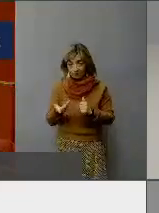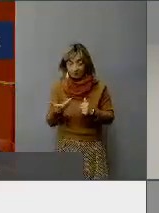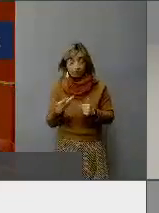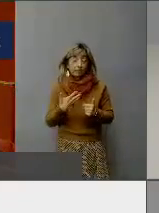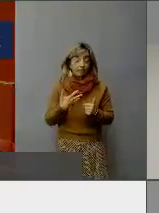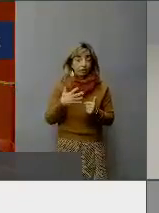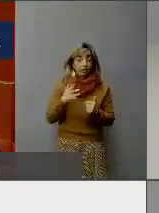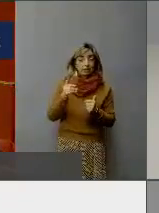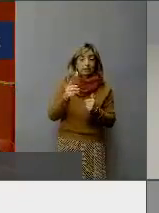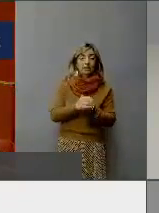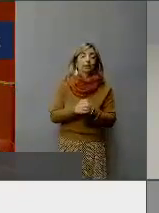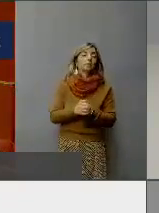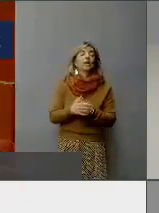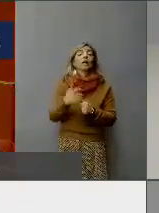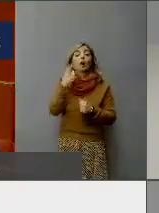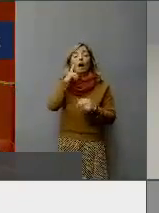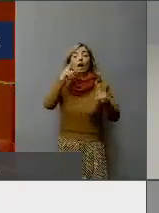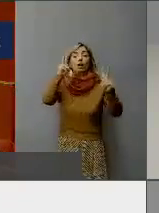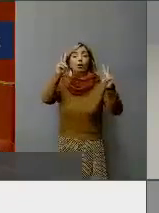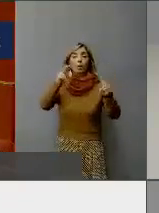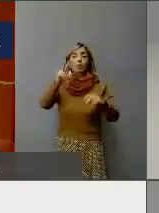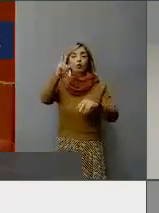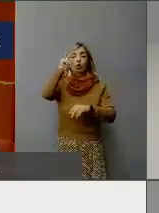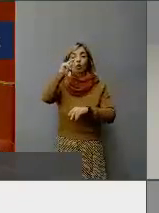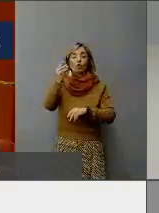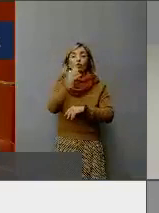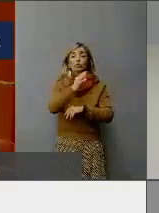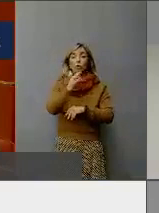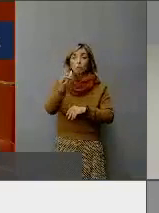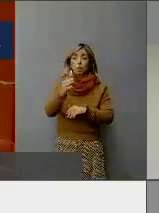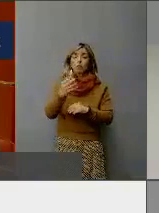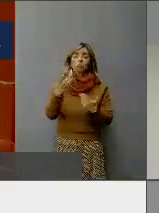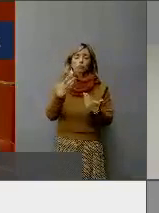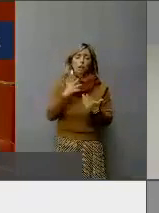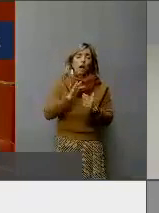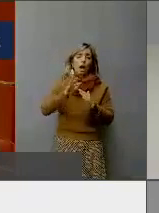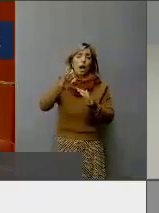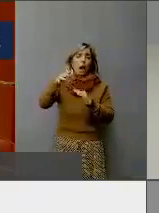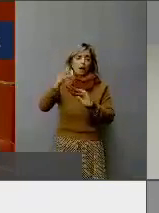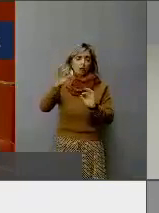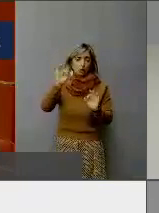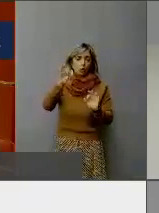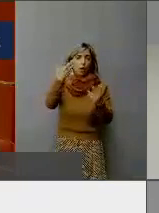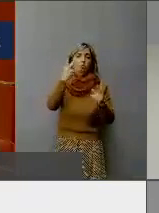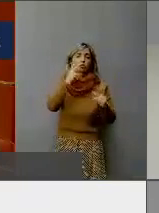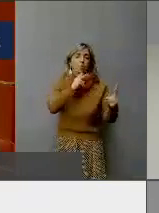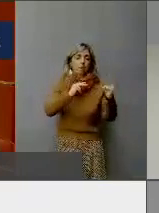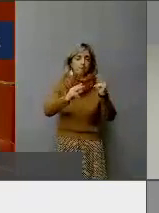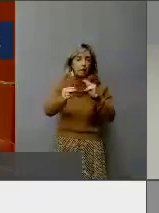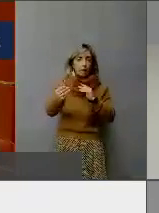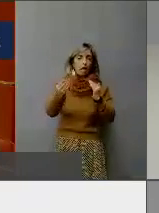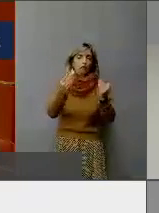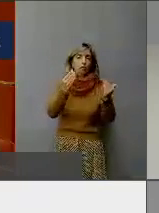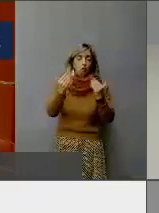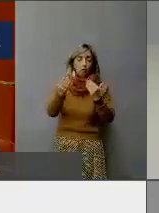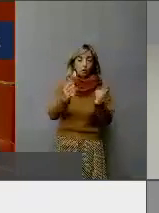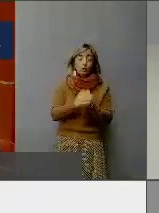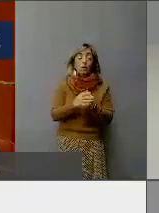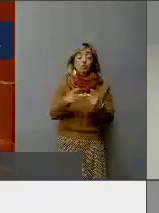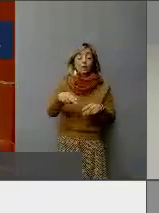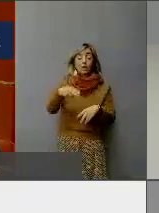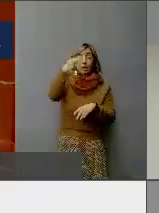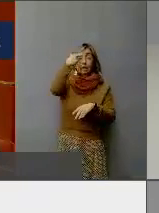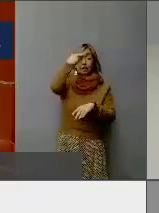tema lo conosce bene insomma più più occasioni ho avuto modo di parlare di confrontarci ricorda